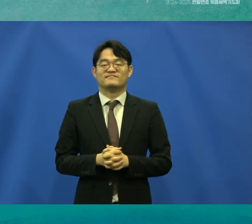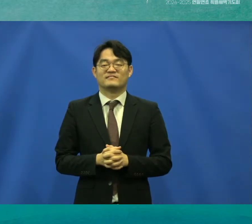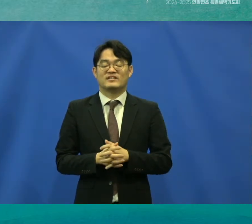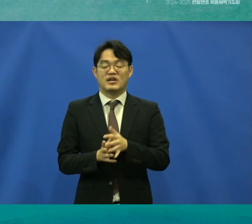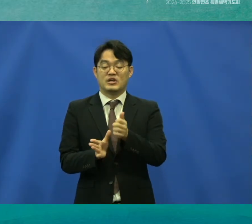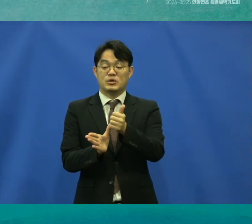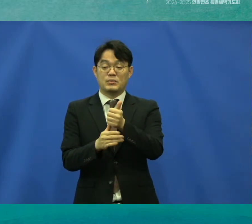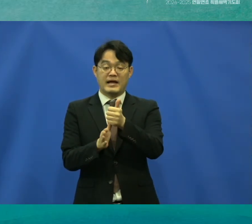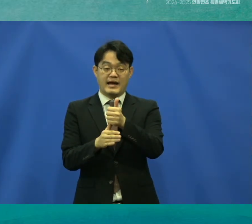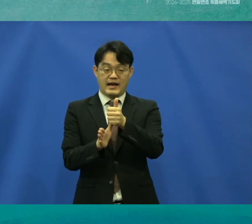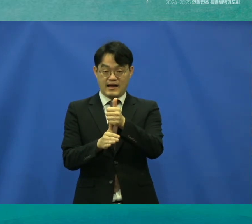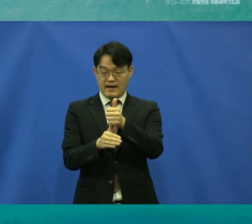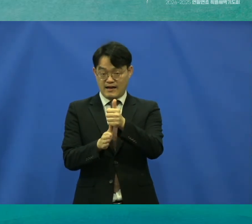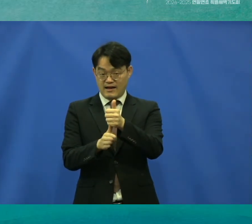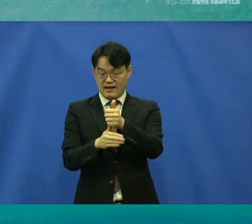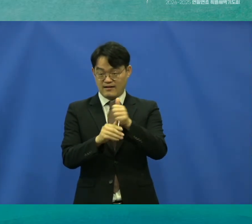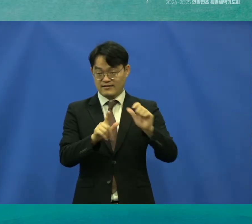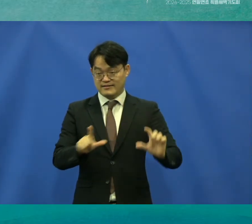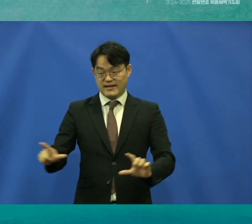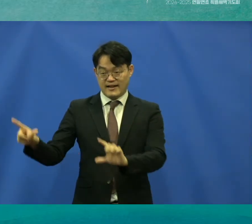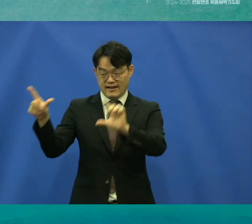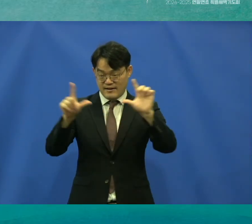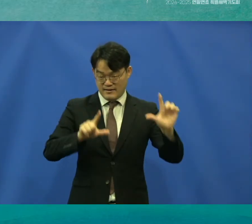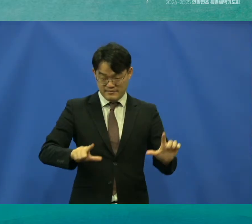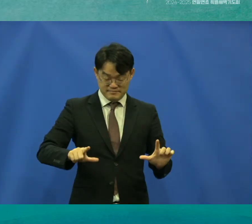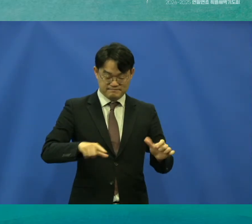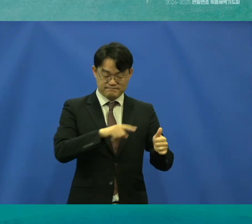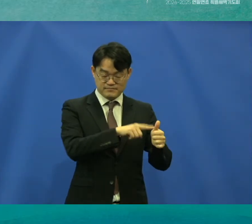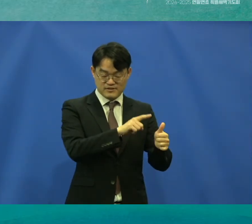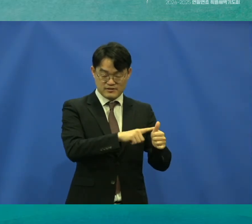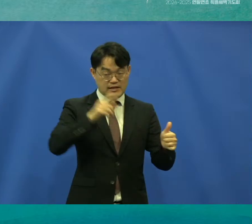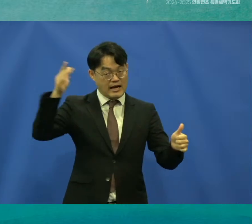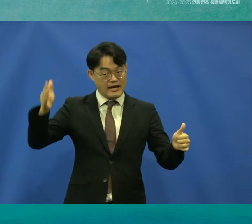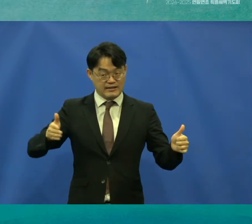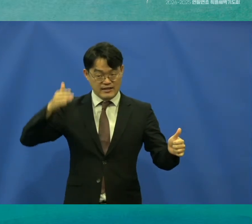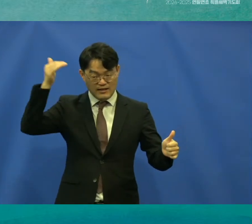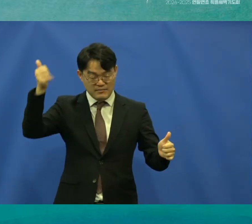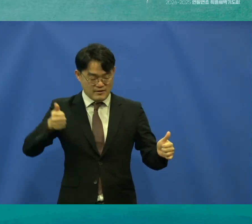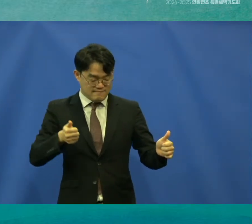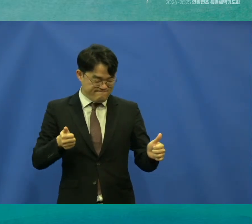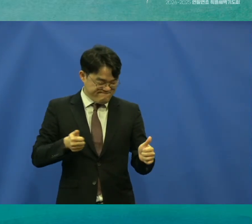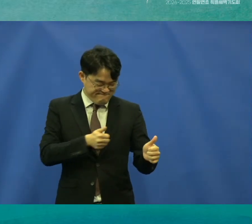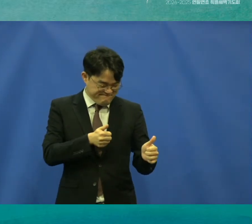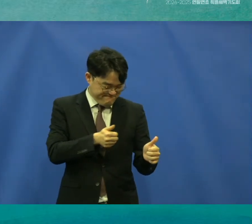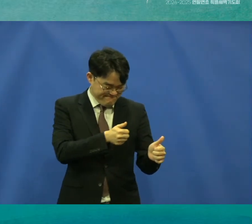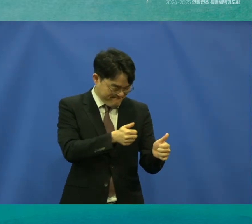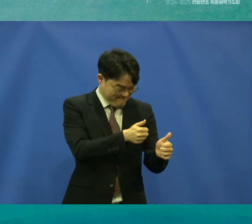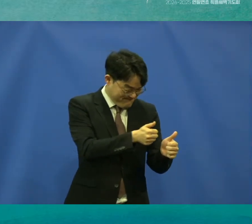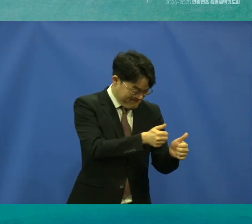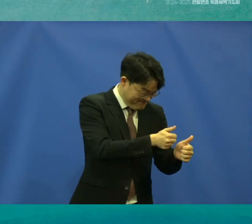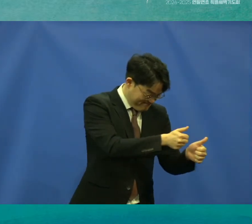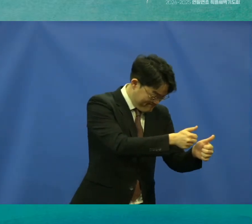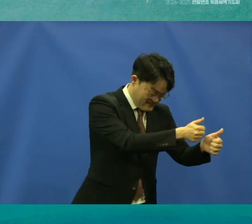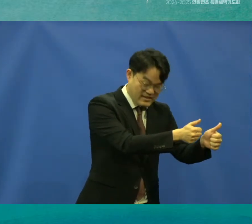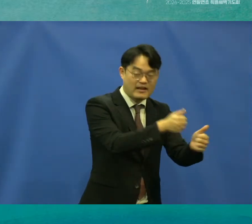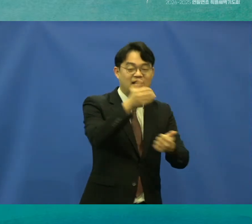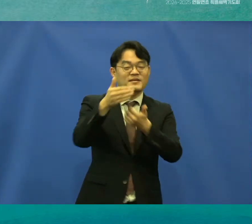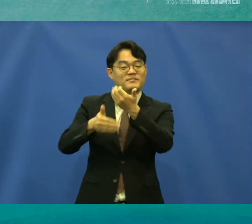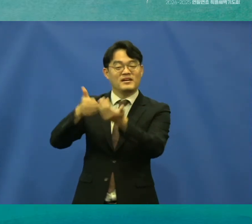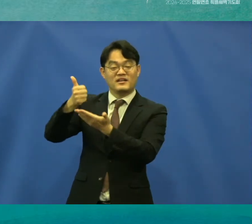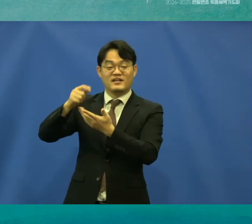요나의 삶을 취급하시는 하나님을 3주 동안 살펴봤습니다. 요나의 모습이